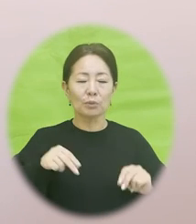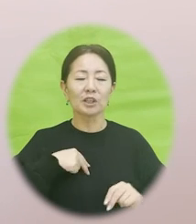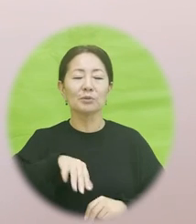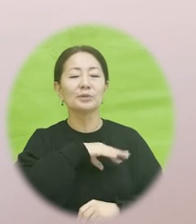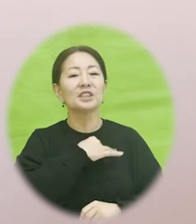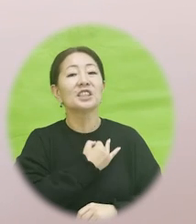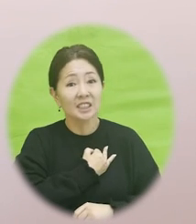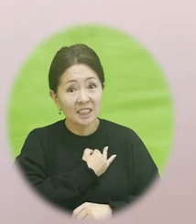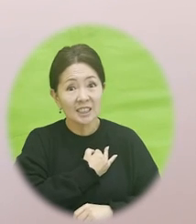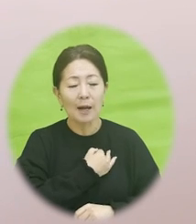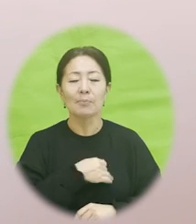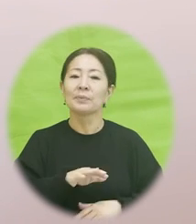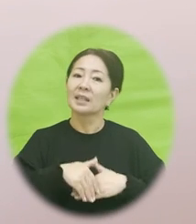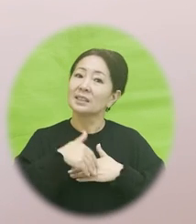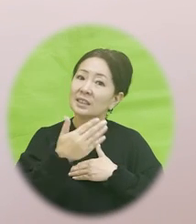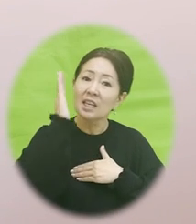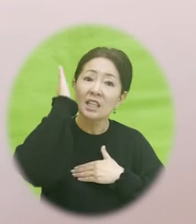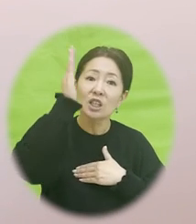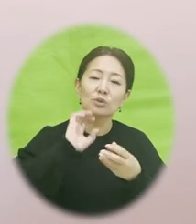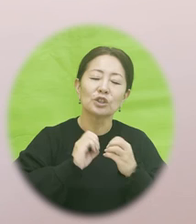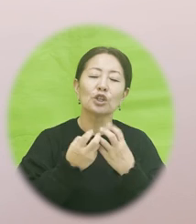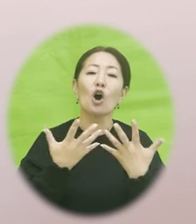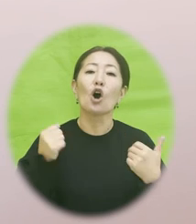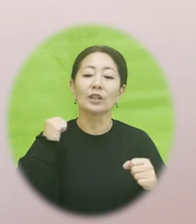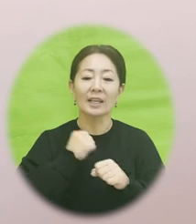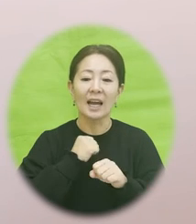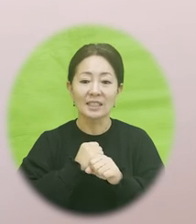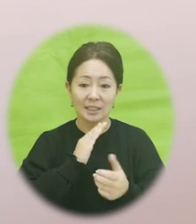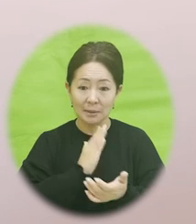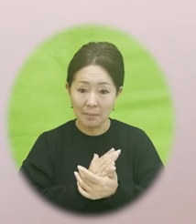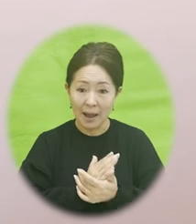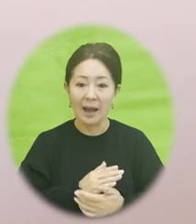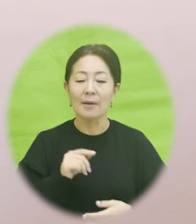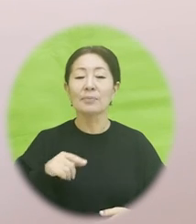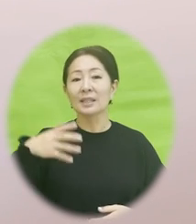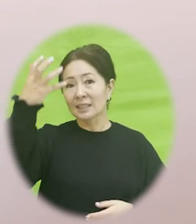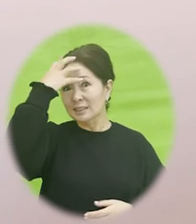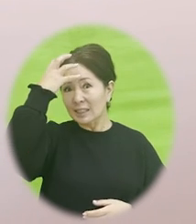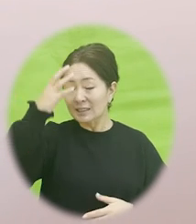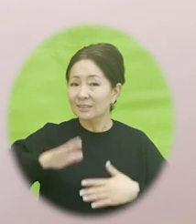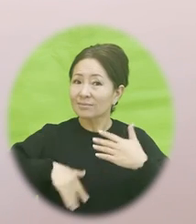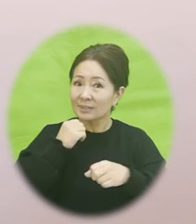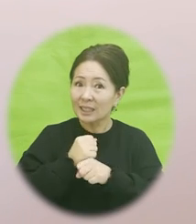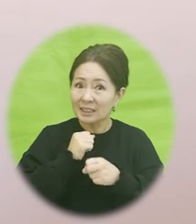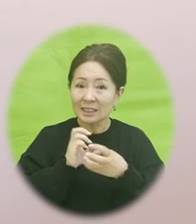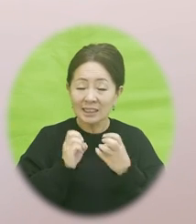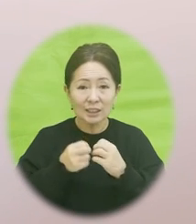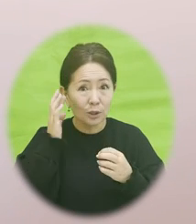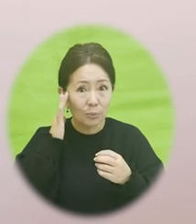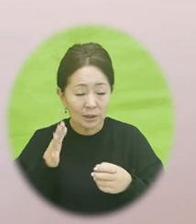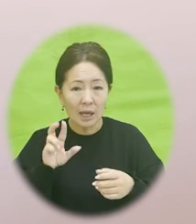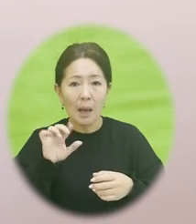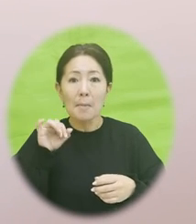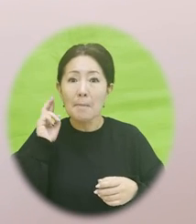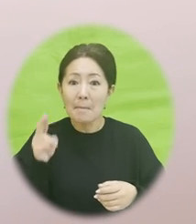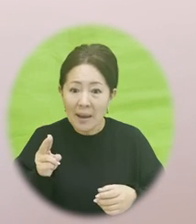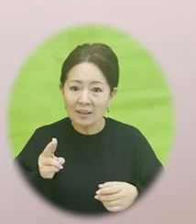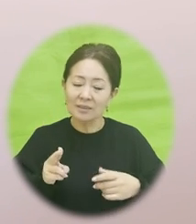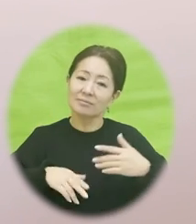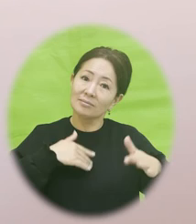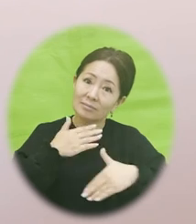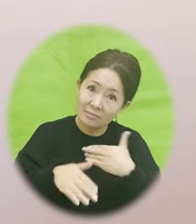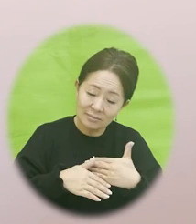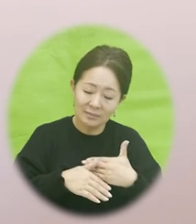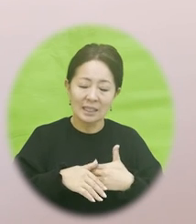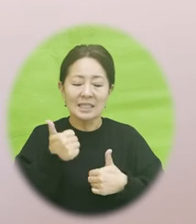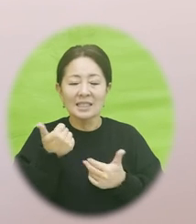итгэж байна. Тэгээд мэдээж ирээдүйд их маш олон ажлууд байгаа. Энэ засгийн газрын барьж байгаа энэ дижитал шилжилтийн энэ бодлогыг бол банкны салбар ялангуяа Голомт банк бол